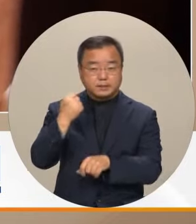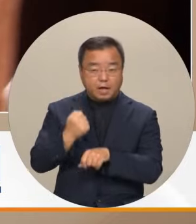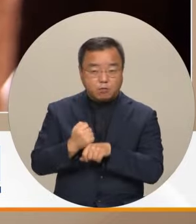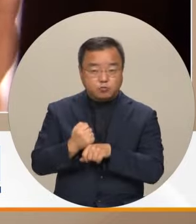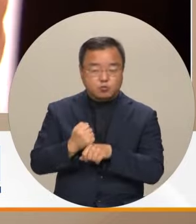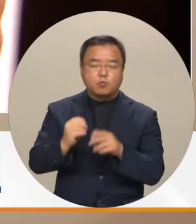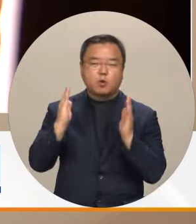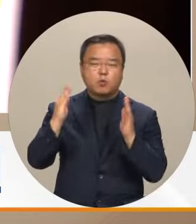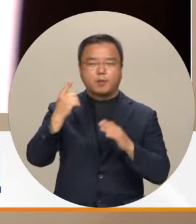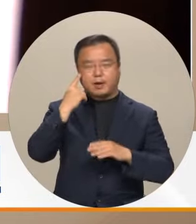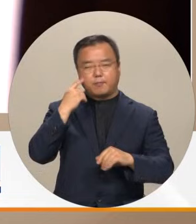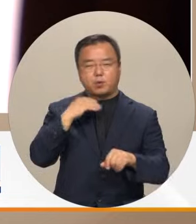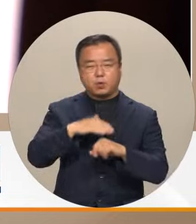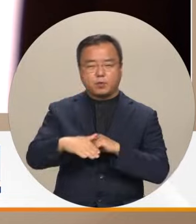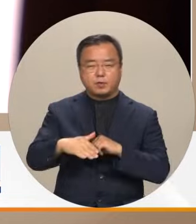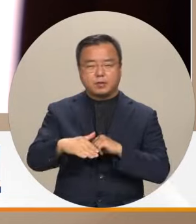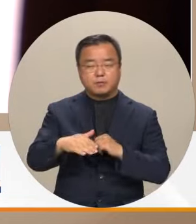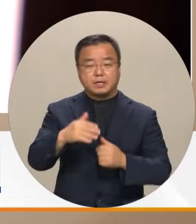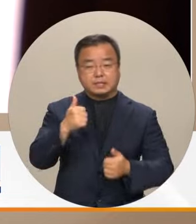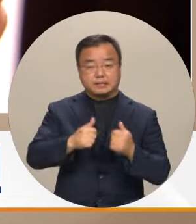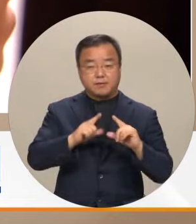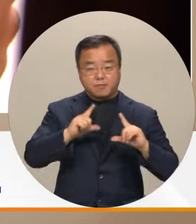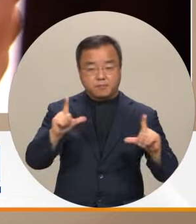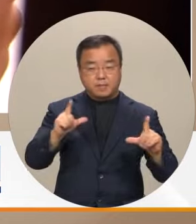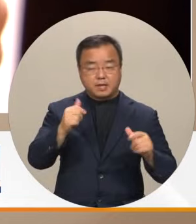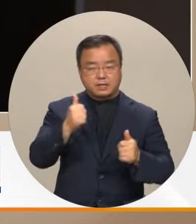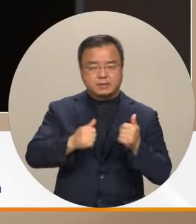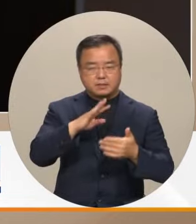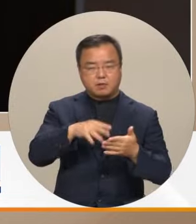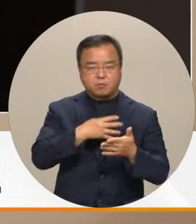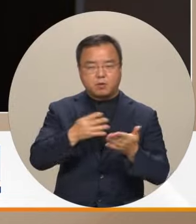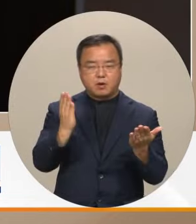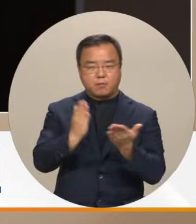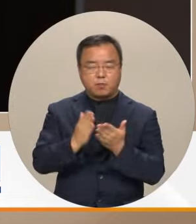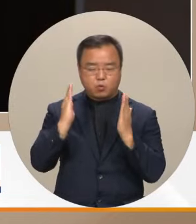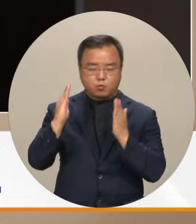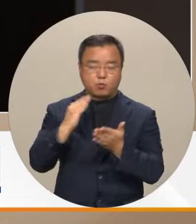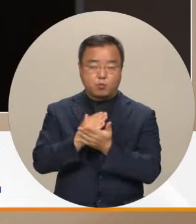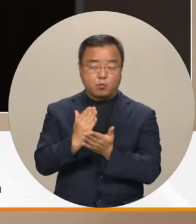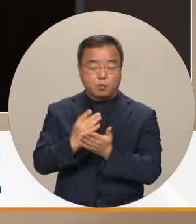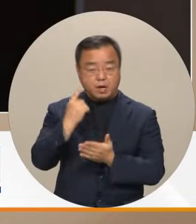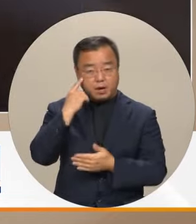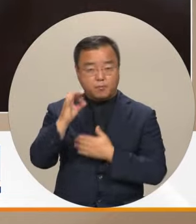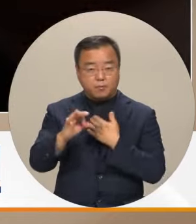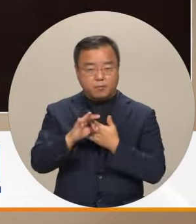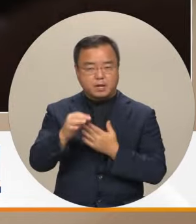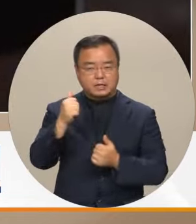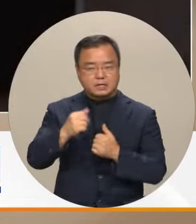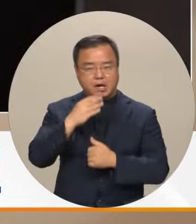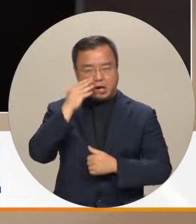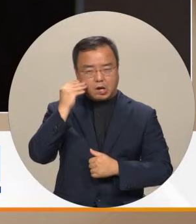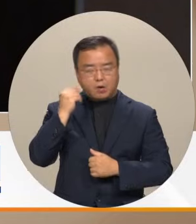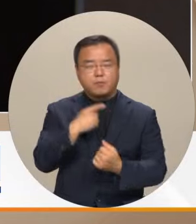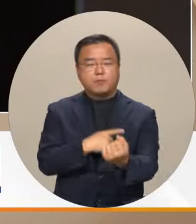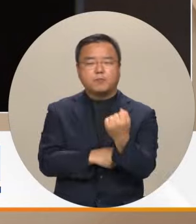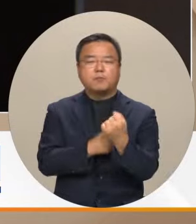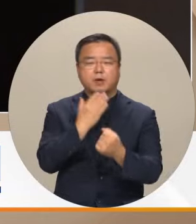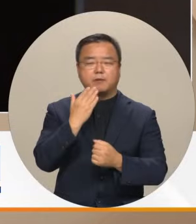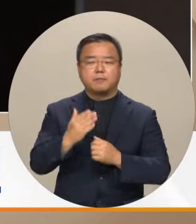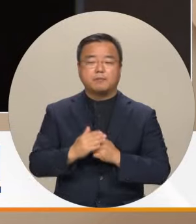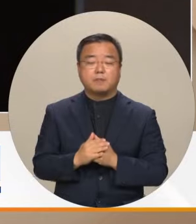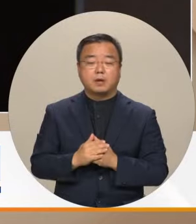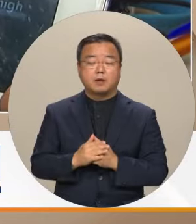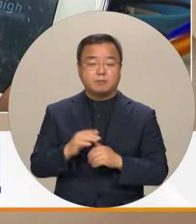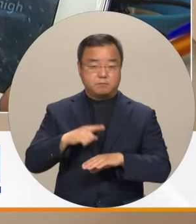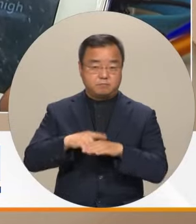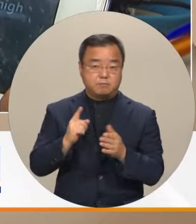식으로 수능 시간표에 맞춰서 해당 과목을 공부하게 되면 수능에 대한 적응력을기를 수도 있고요 그다음에 동시에 어